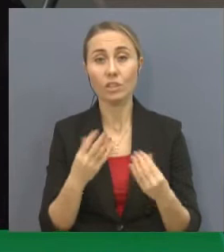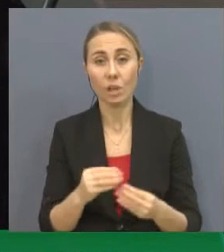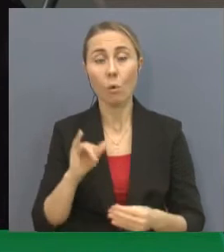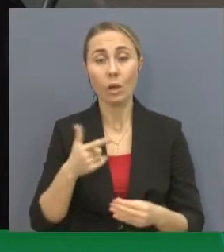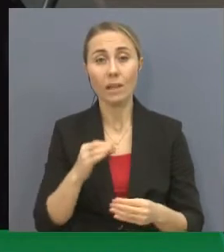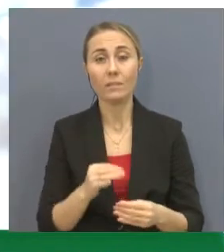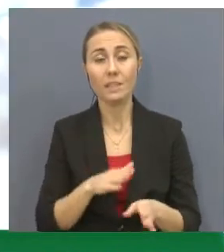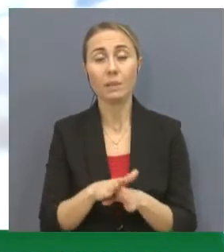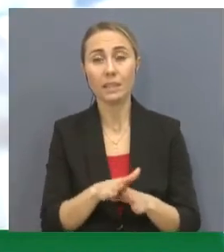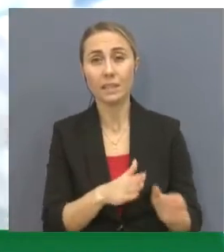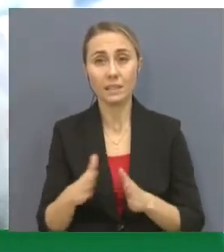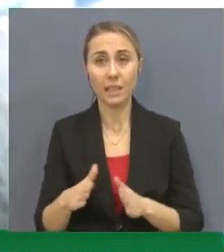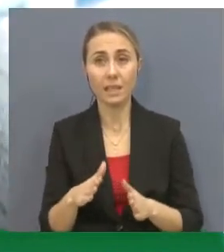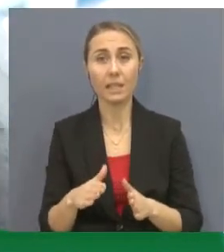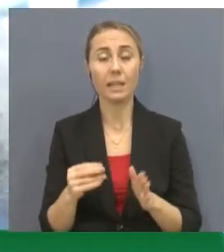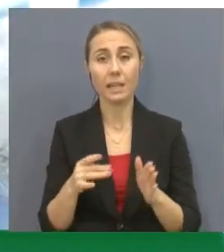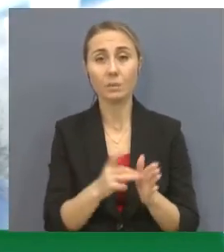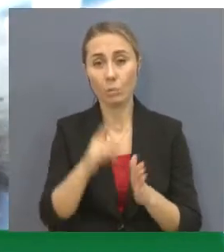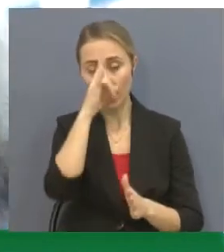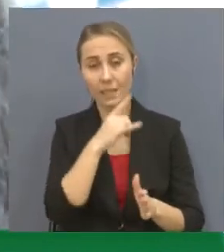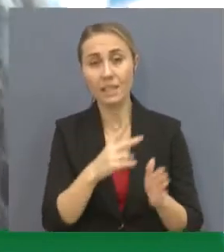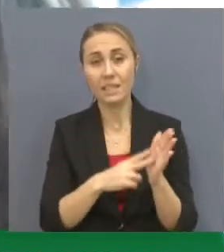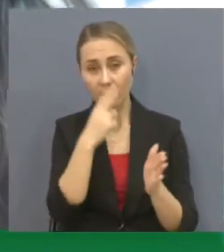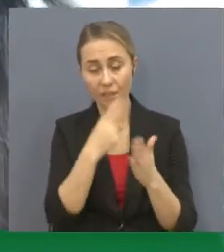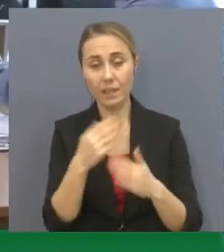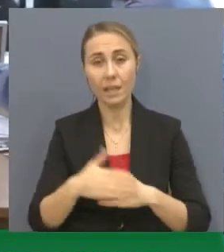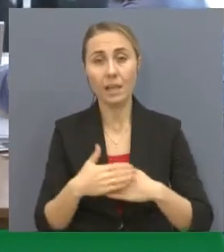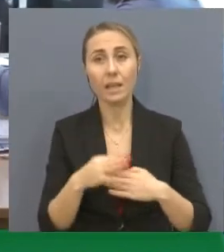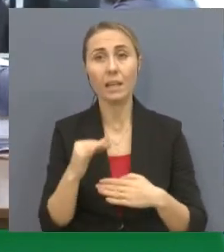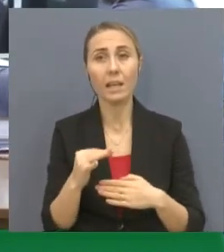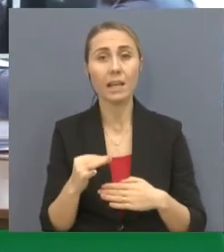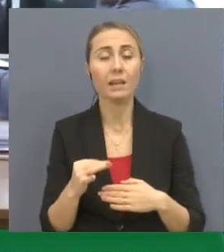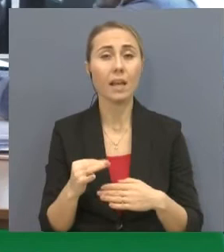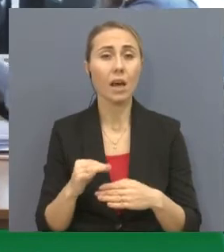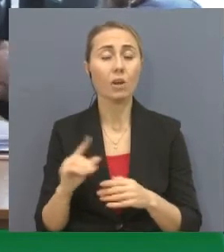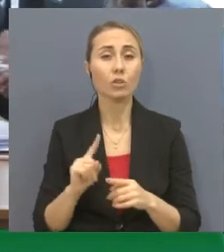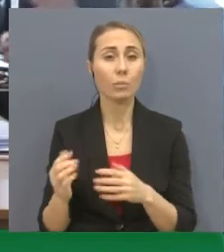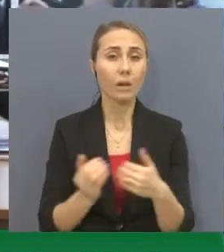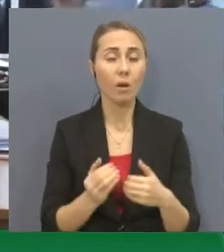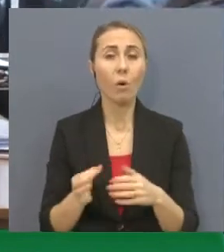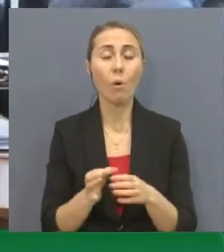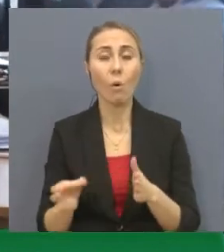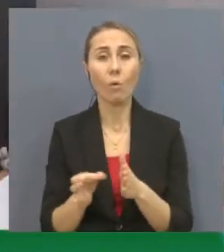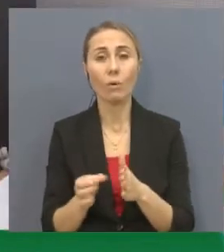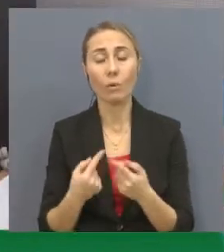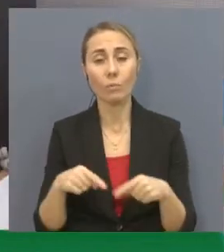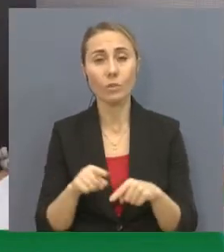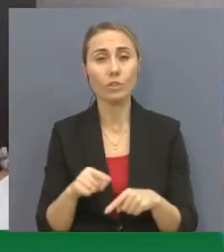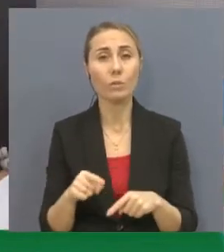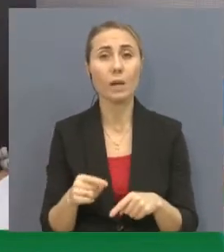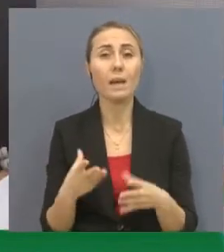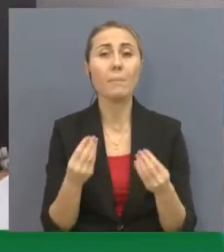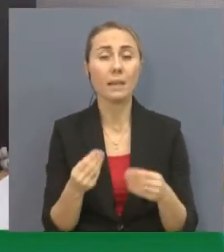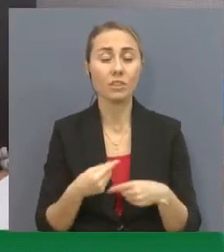казахстан предусмотрено семь видов наказания для осужденных без изоляции от общества такая мировой ловно ответственности позволяет смягчить